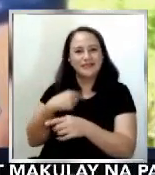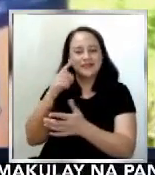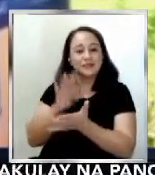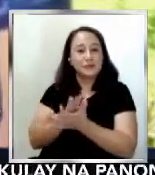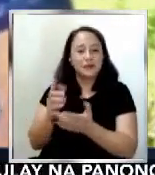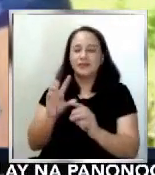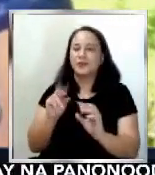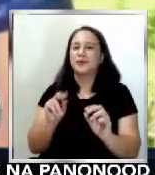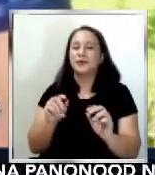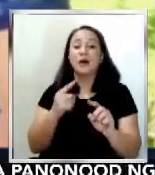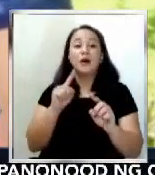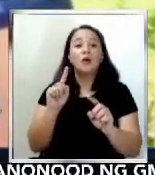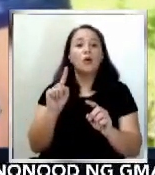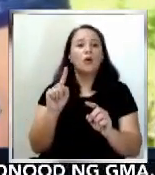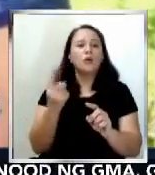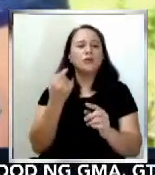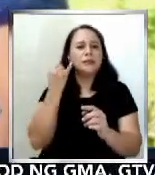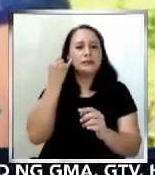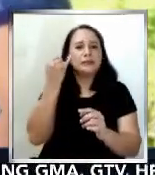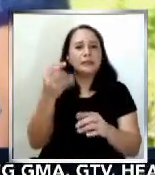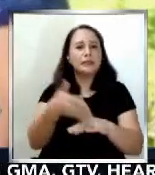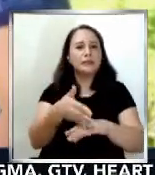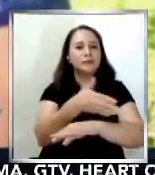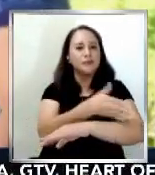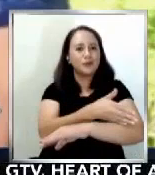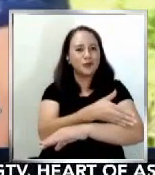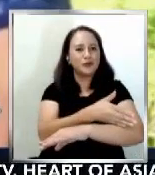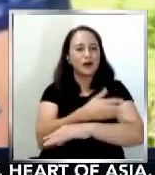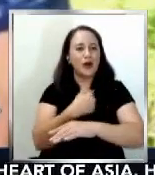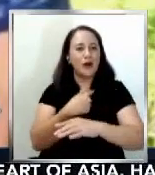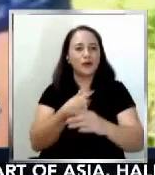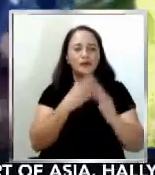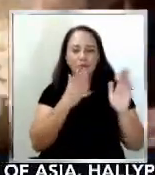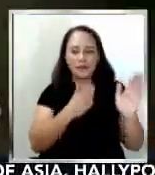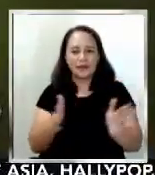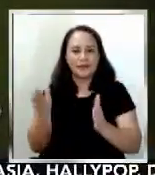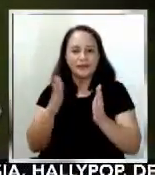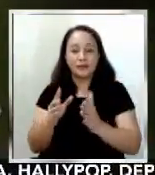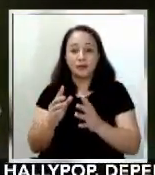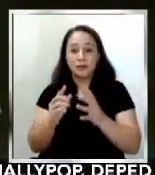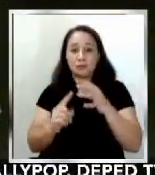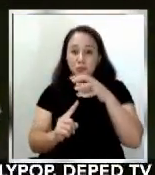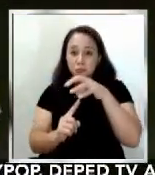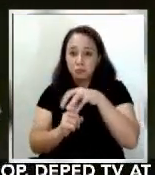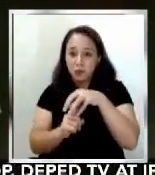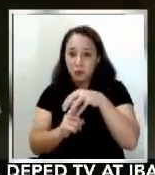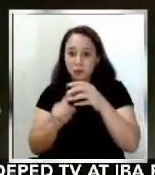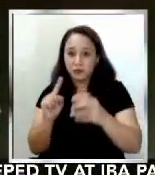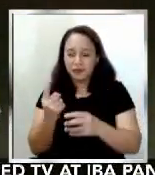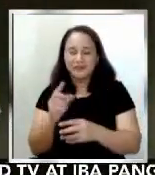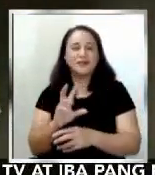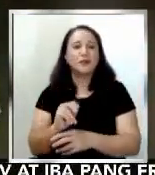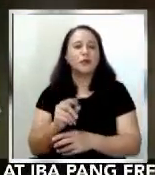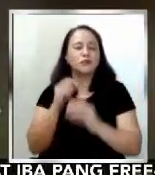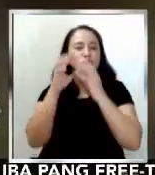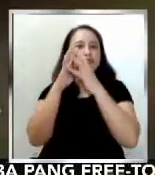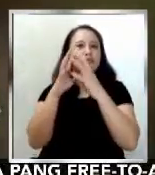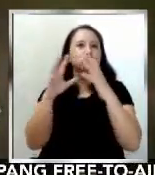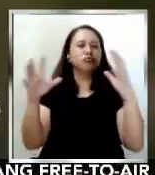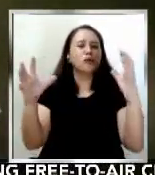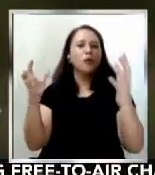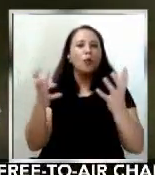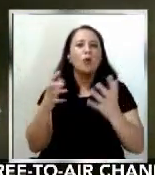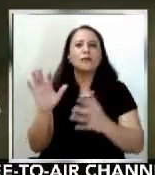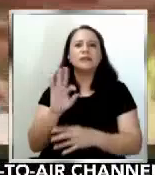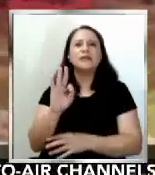idea na i-improve namin yung plans namin na bahay kubo. Pangarap daw talaga ni Casey ang mala fairy tale